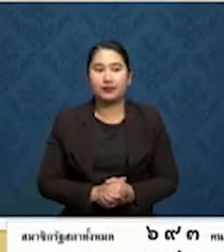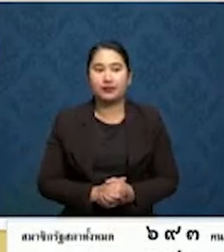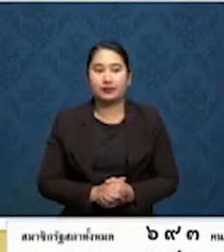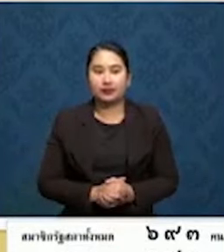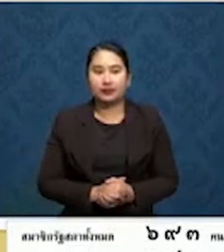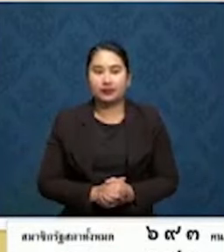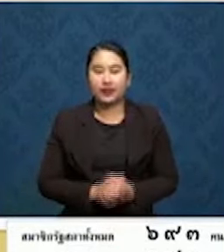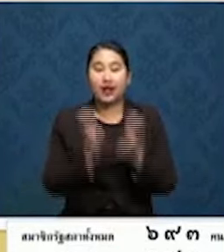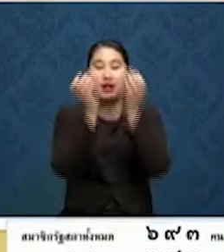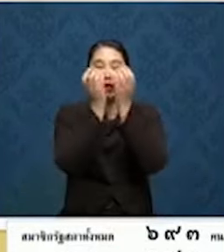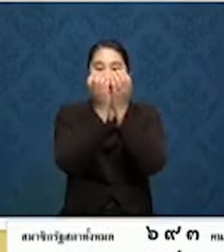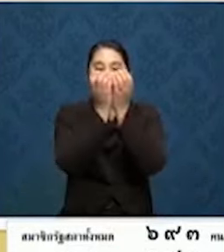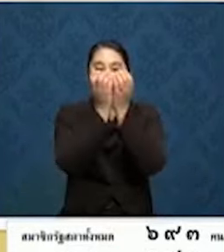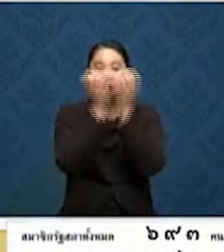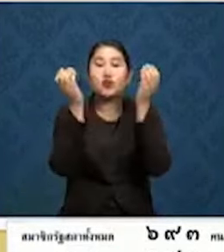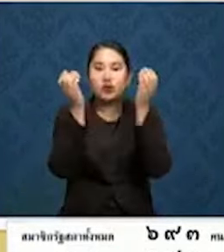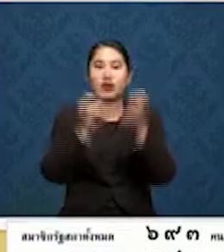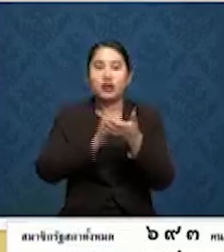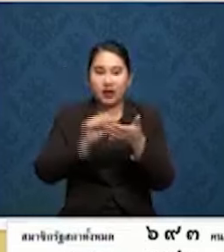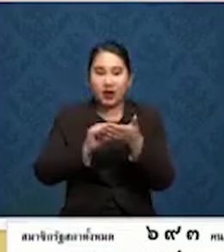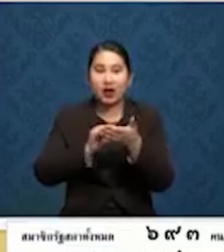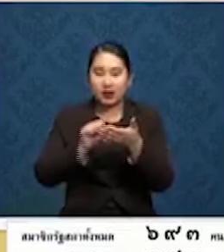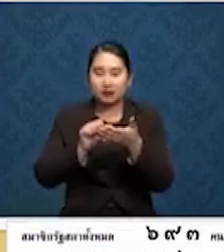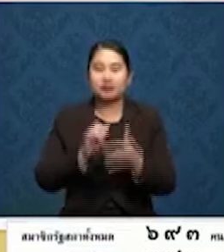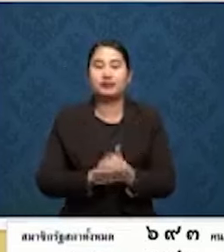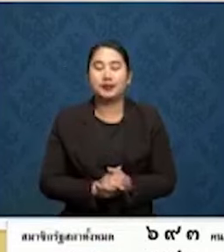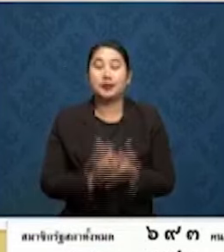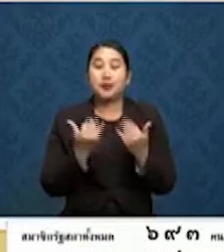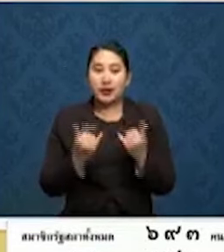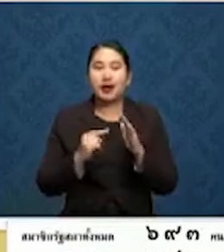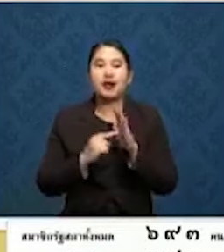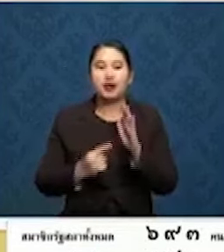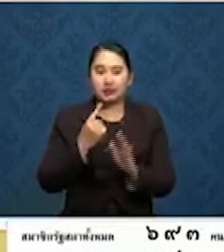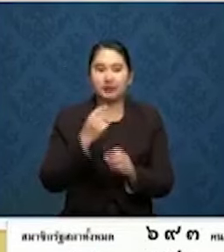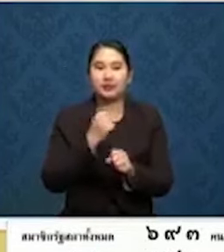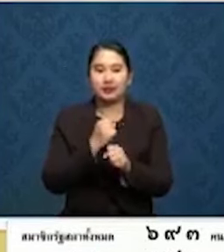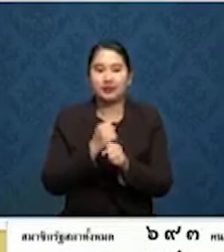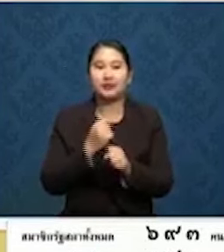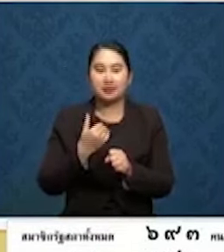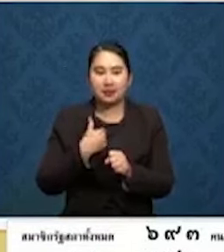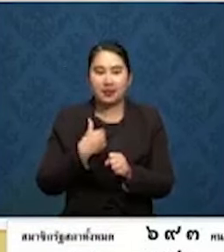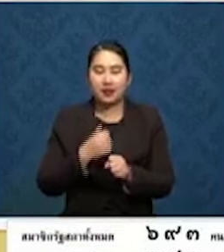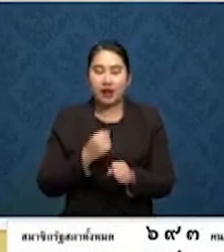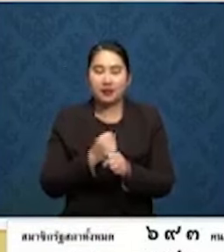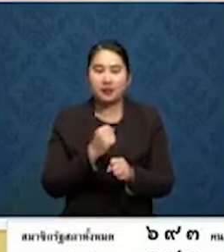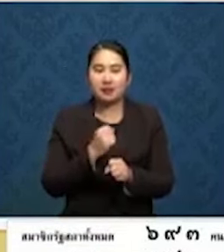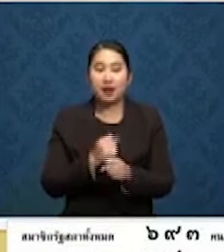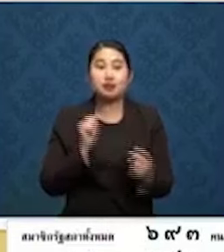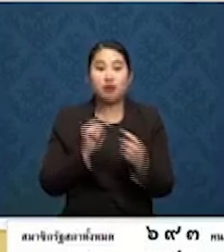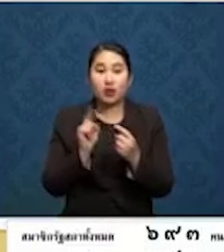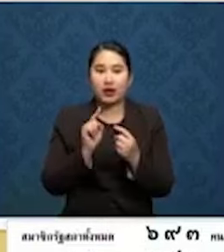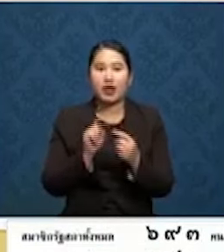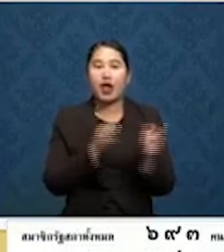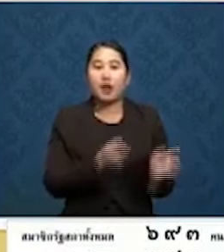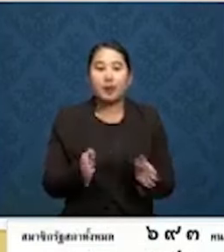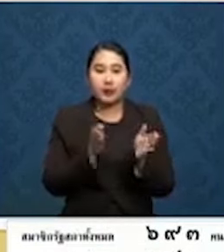ภิปรายนะครับได้ดีกว่านายกนายน้อยนำเสนอกระทั่ง PowerPoint ได้ดีกว่าน้อยน้อยผมว่าประมาณ10เท่าใ